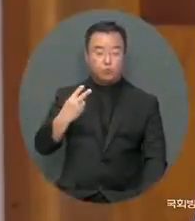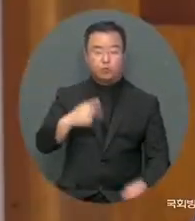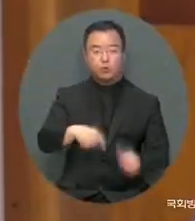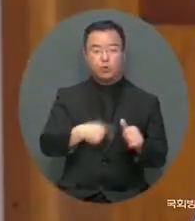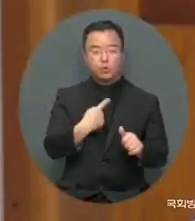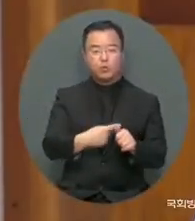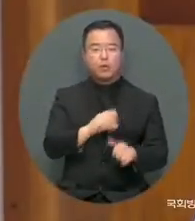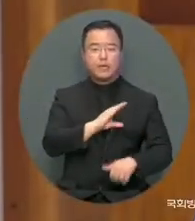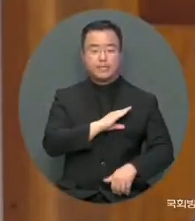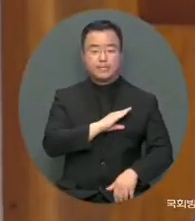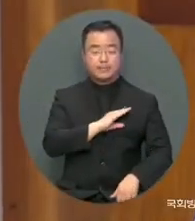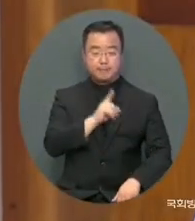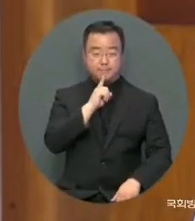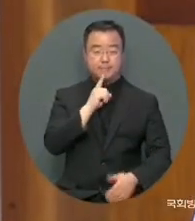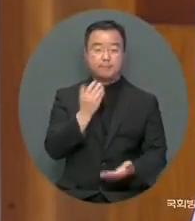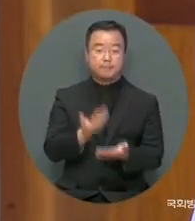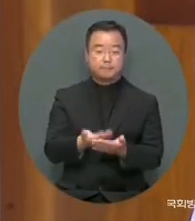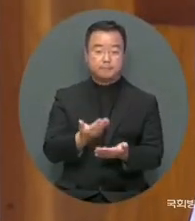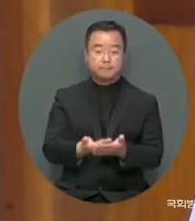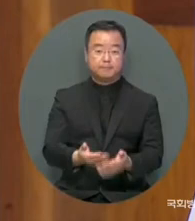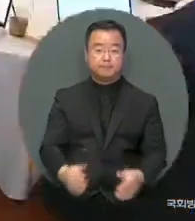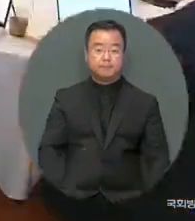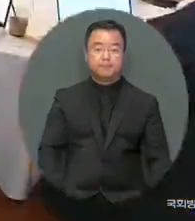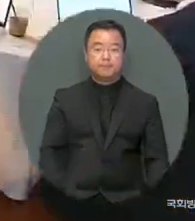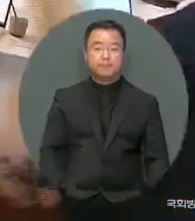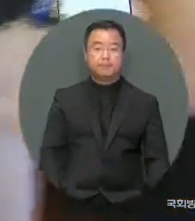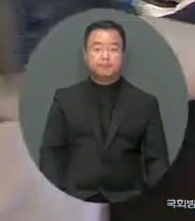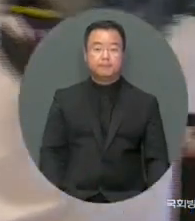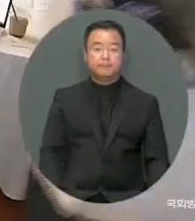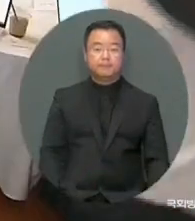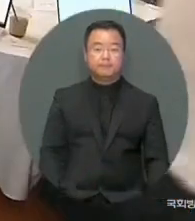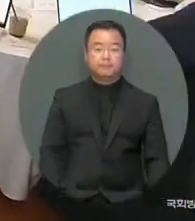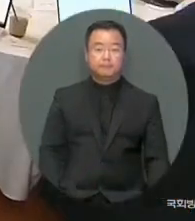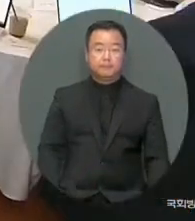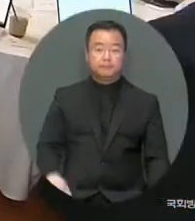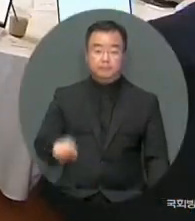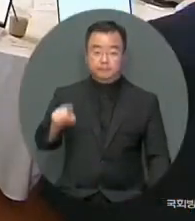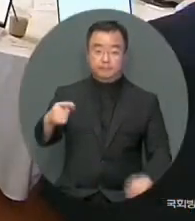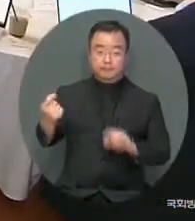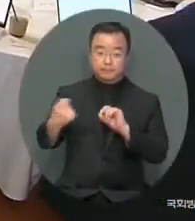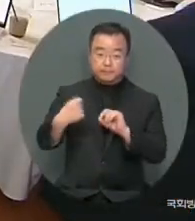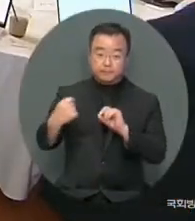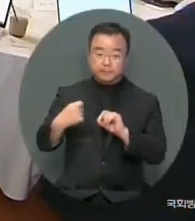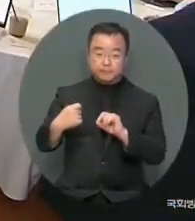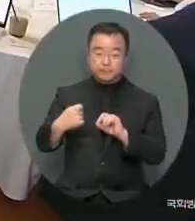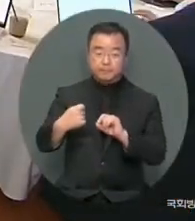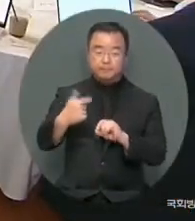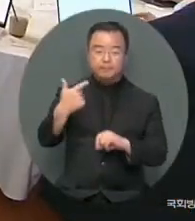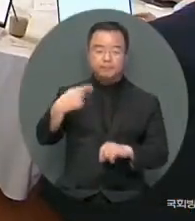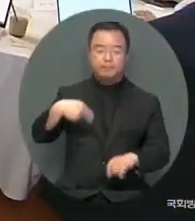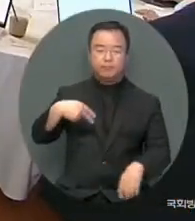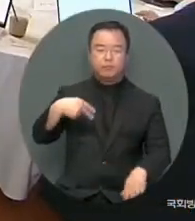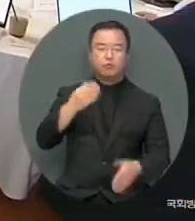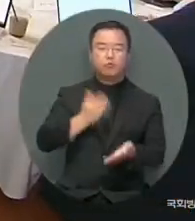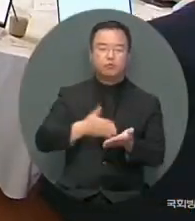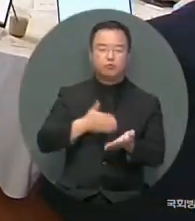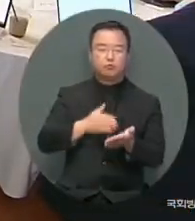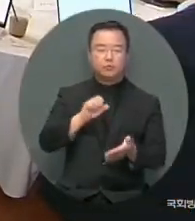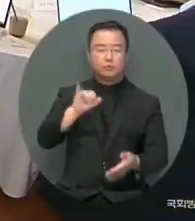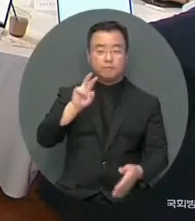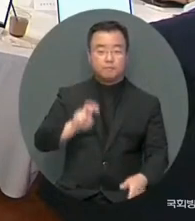성함을 말씀해 주시면 감사하겠습니다. 먼저 맨 앞 테이블에 뉴스핌 기자님.